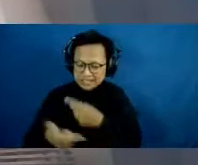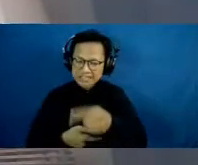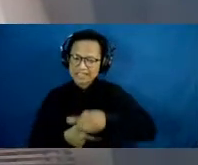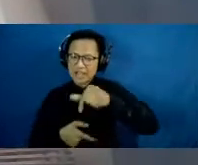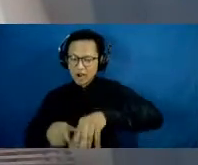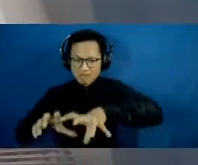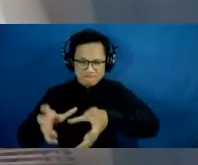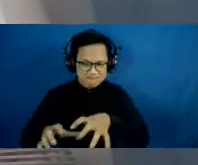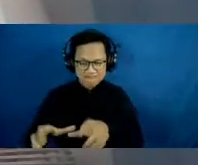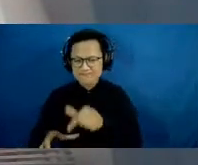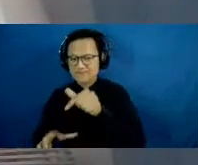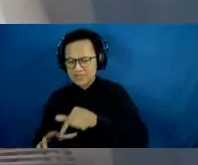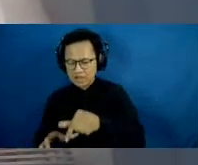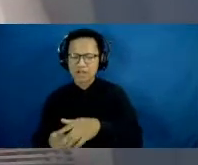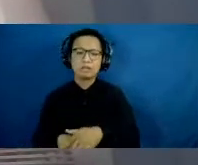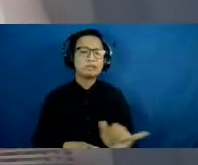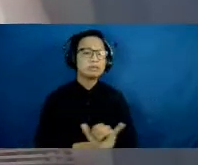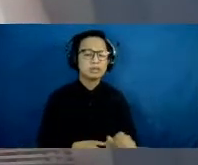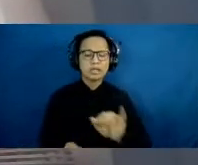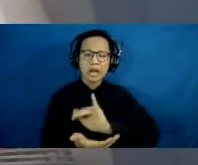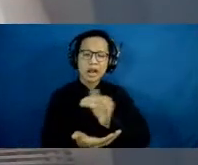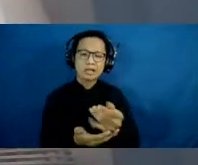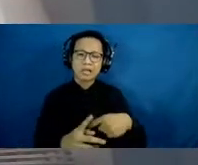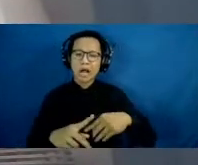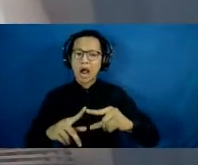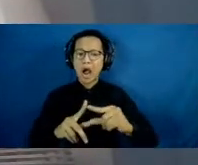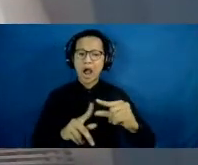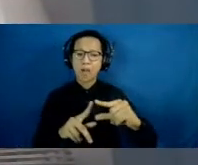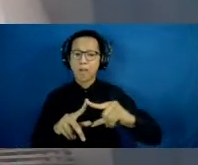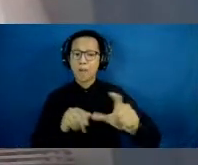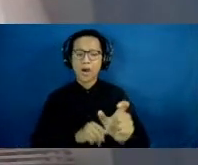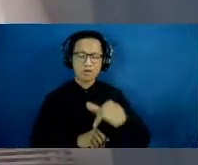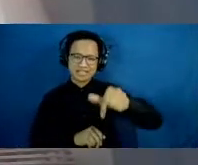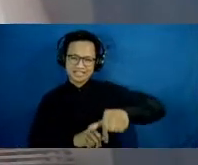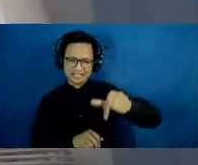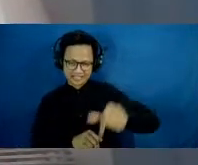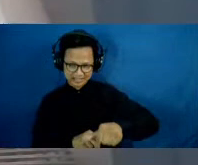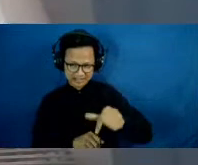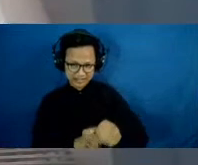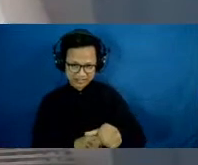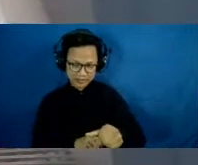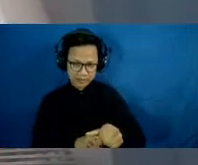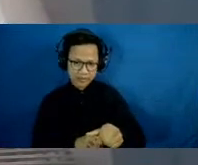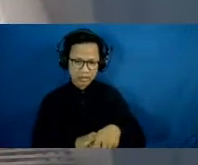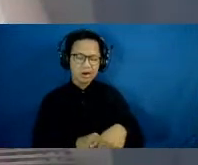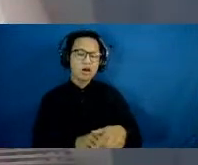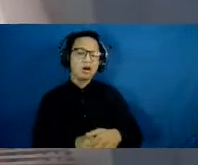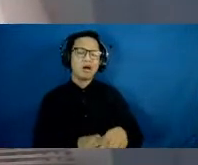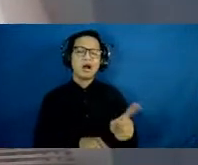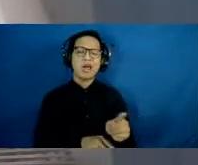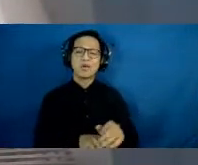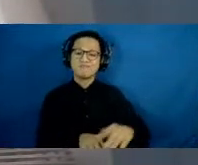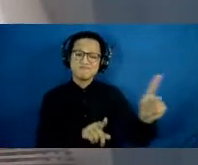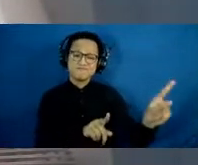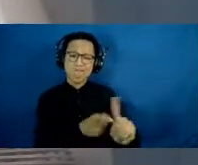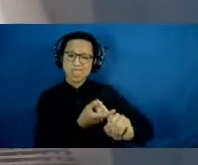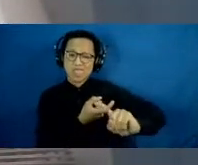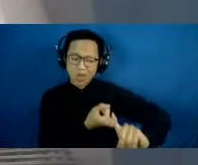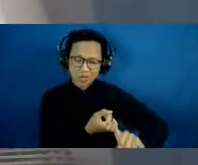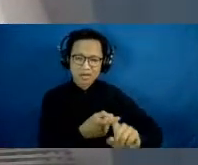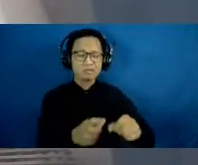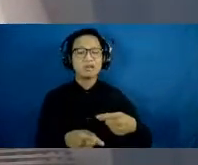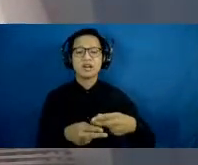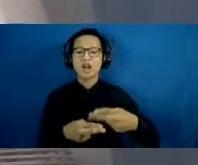Nasi Kapau Langganan ini dengan teman-teman partner saya itu, kebetulan salah satunya adalah Kemal Mukhtar. Kita udah sepakat sebelum